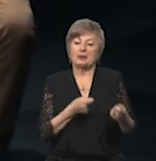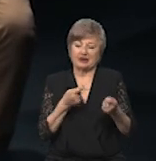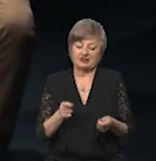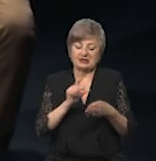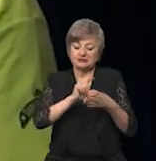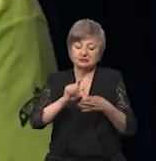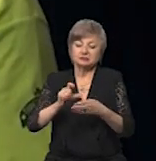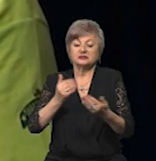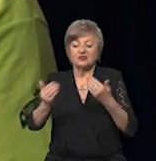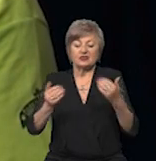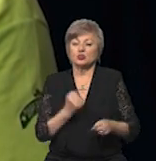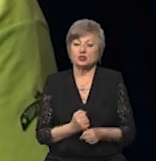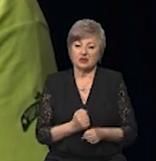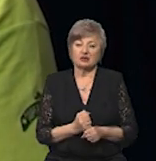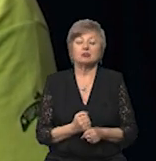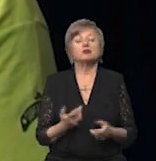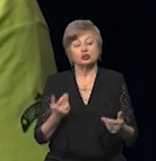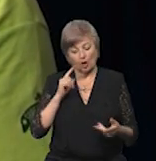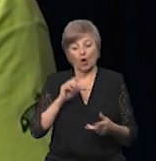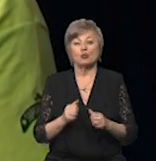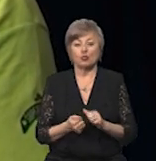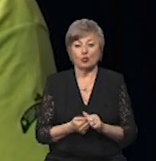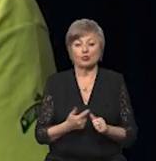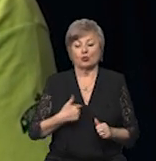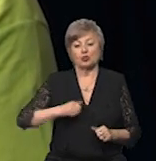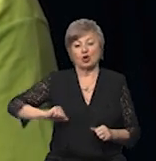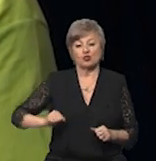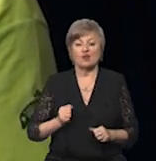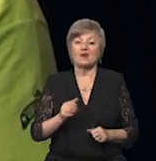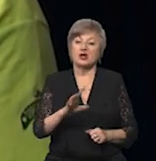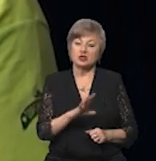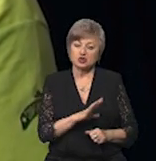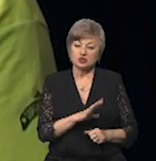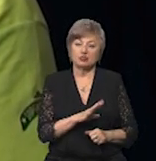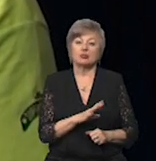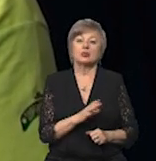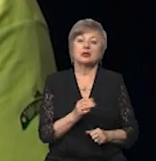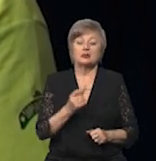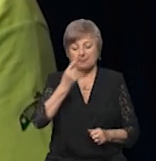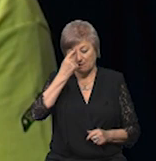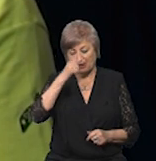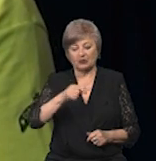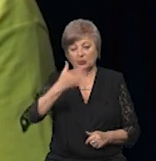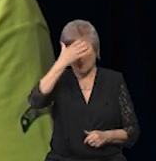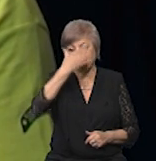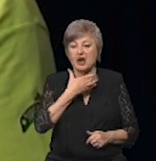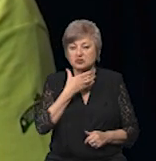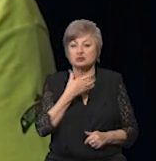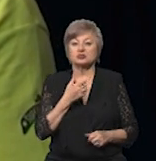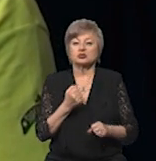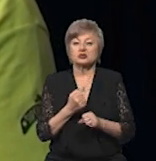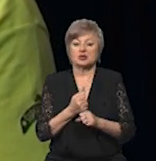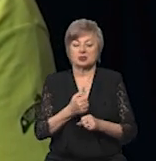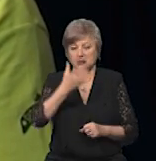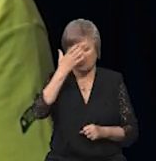перша маска? Пам'ятаю. У мене був приятель, який вирізав маску, яка йому подобалась. Це маска